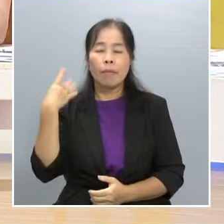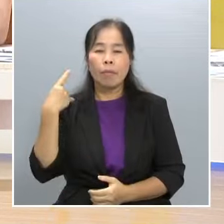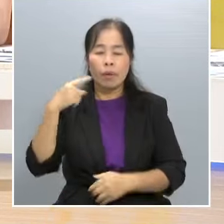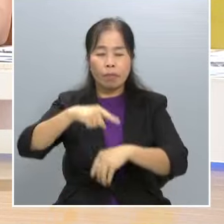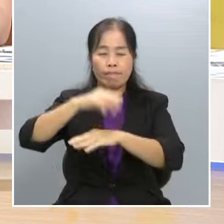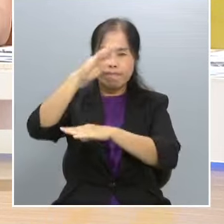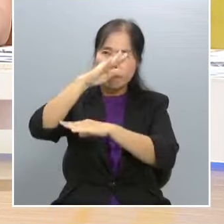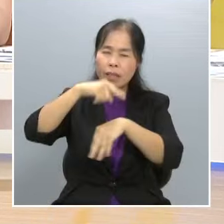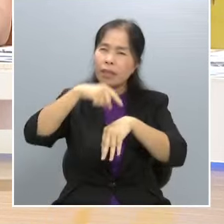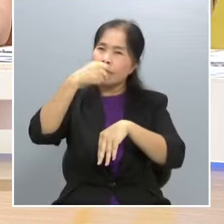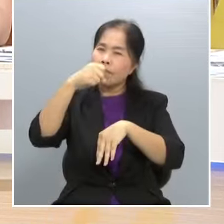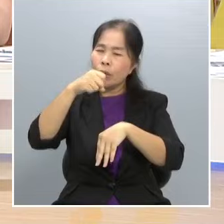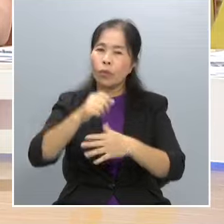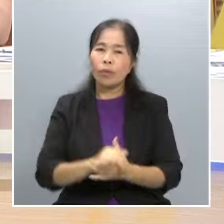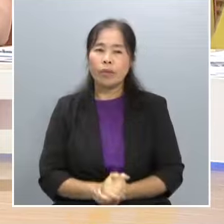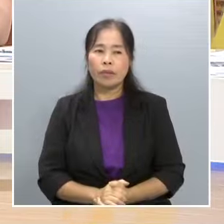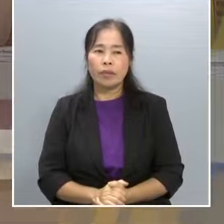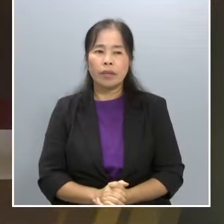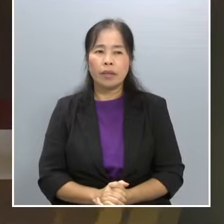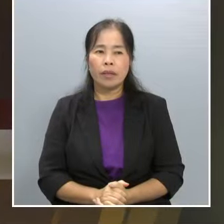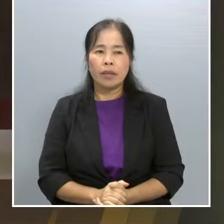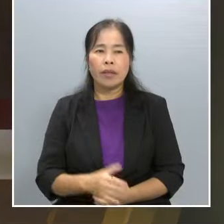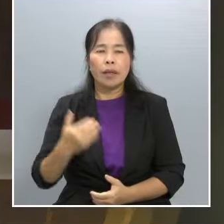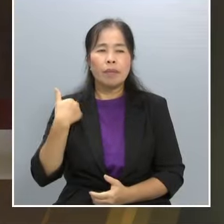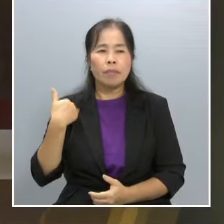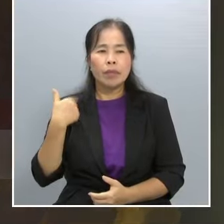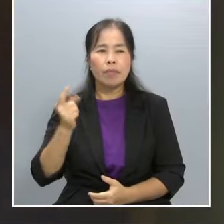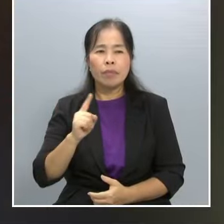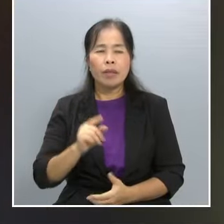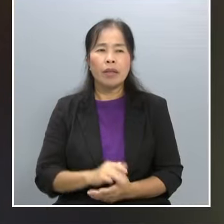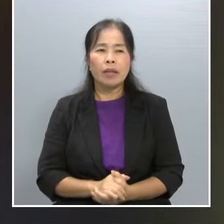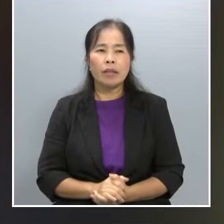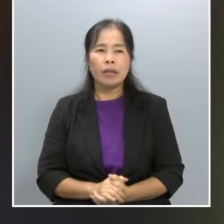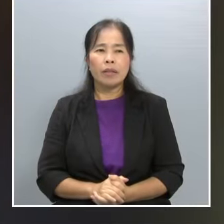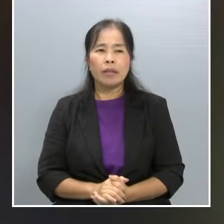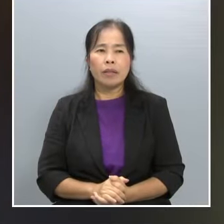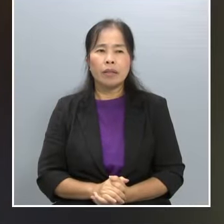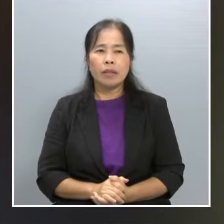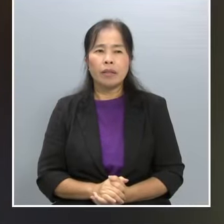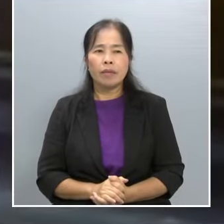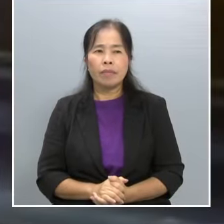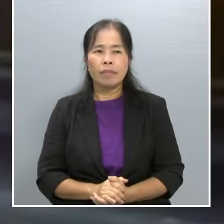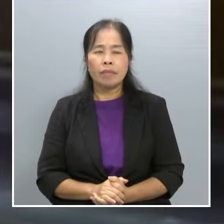ายๆ10โมงมั้ง ค ่ ะ โซเชียลในสุราษฎร์เนี่ยแตกตื่นเลย คือมันมีเสียงอะไร